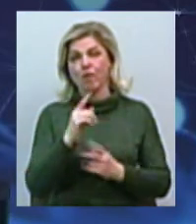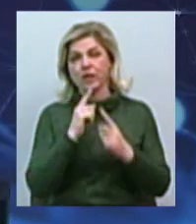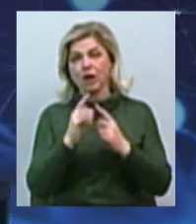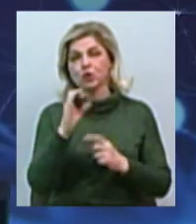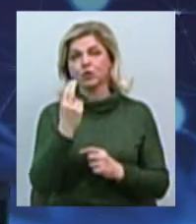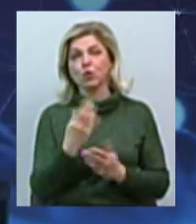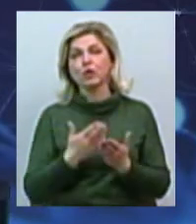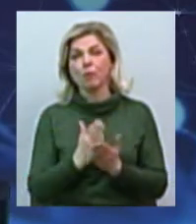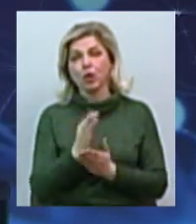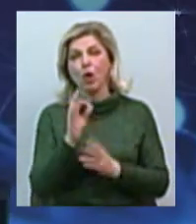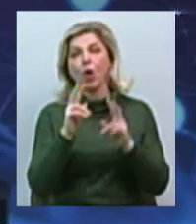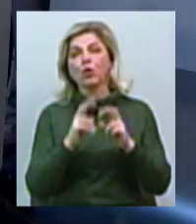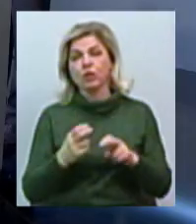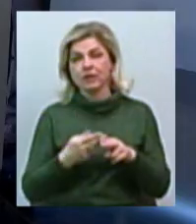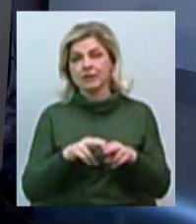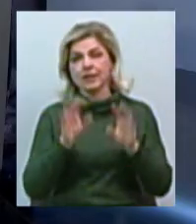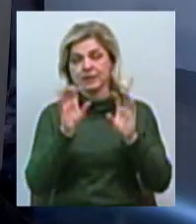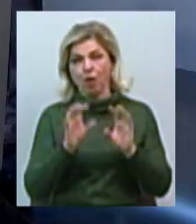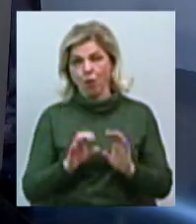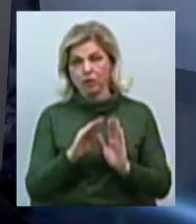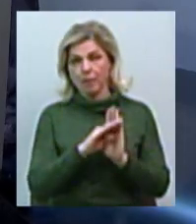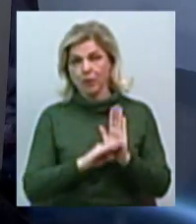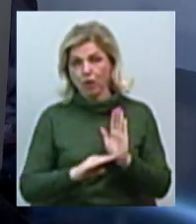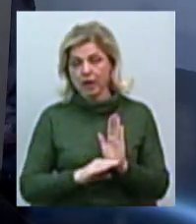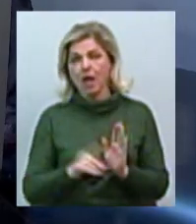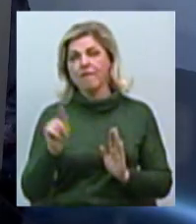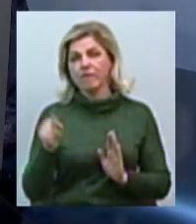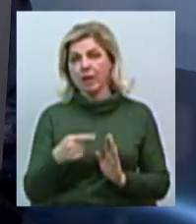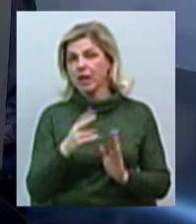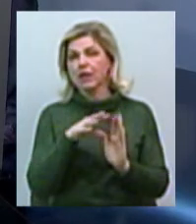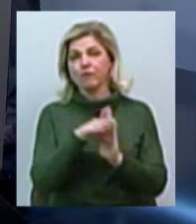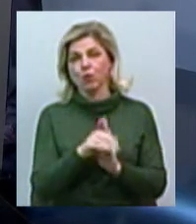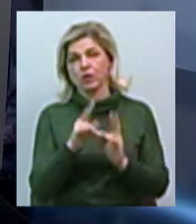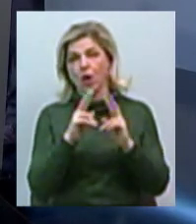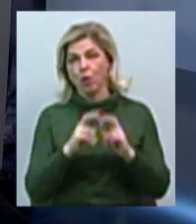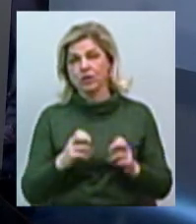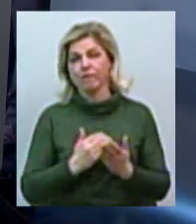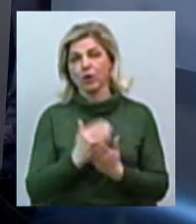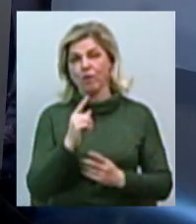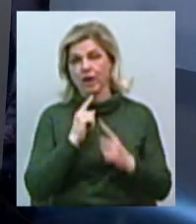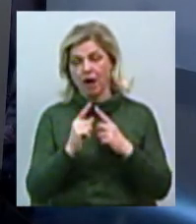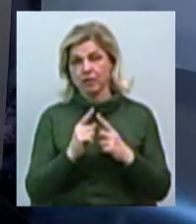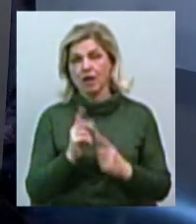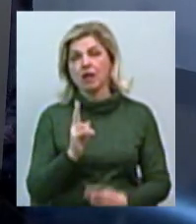щодо розгляду цих законопроєктів з вимогою їх не вносити на розгляд Верховної Ради.